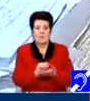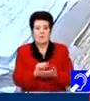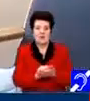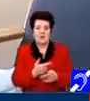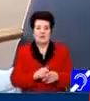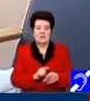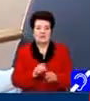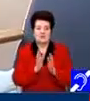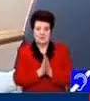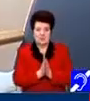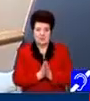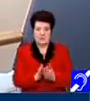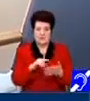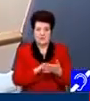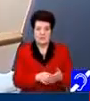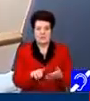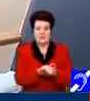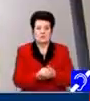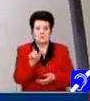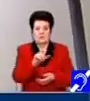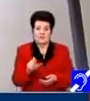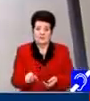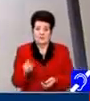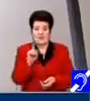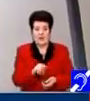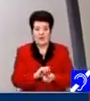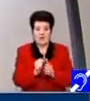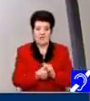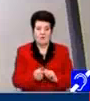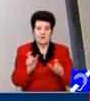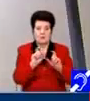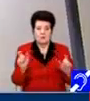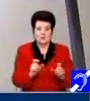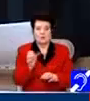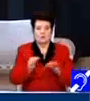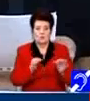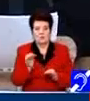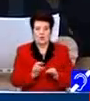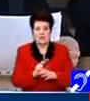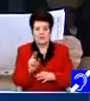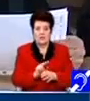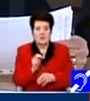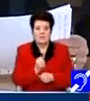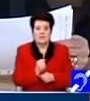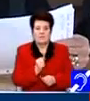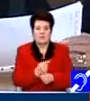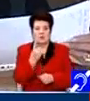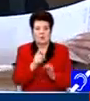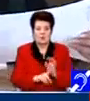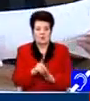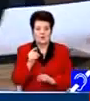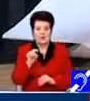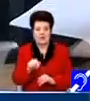asta în ciuda cerințelor insistente ale societății civile. Iar reforma instituției judecătorului de instrucție se face cu un pas